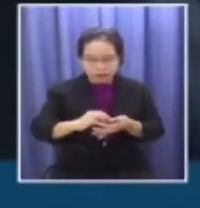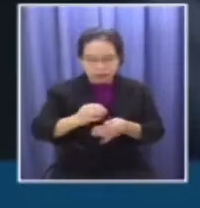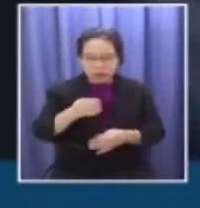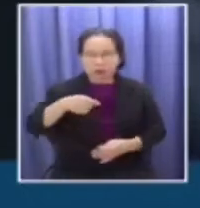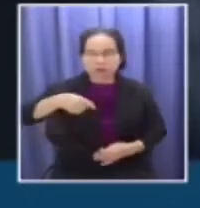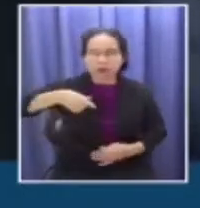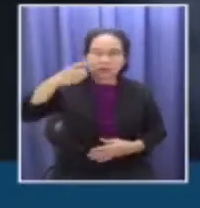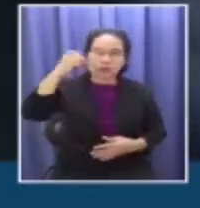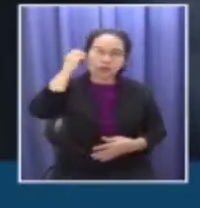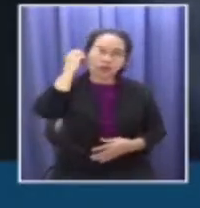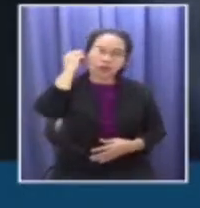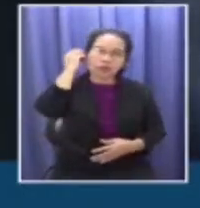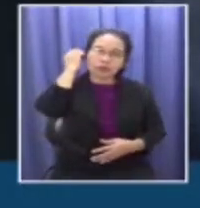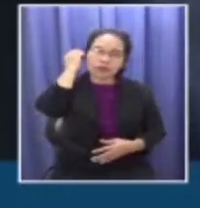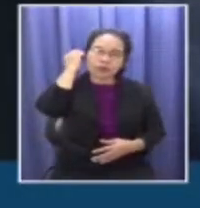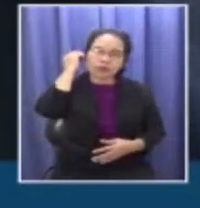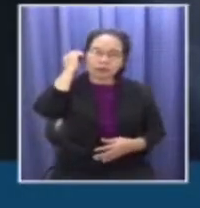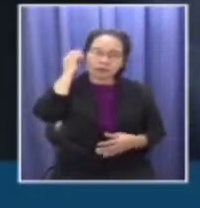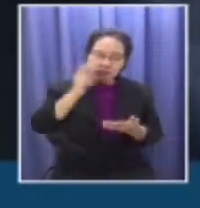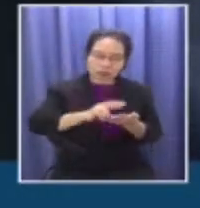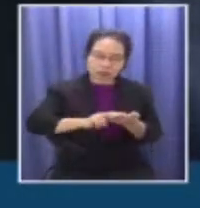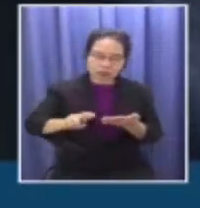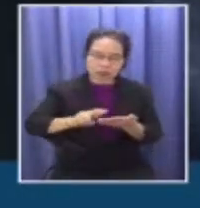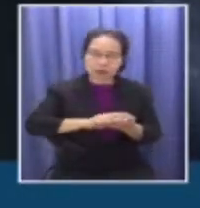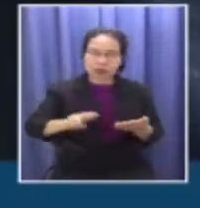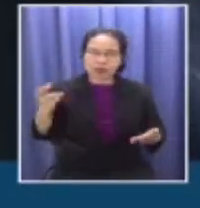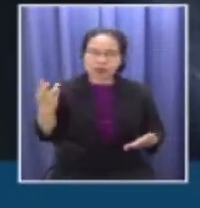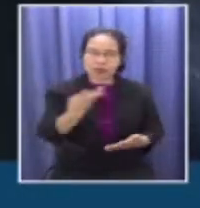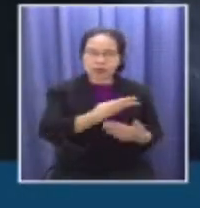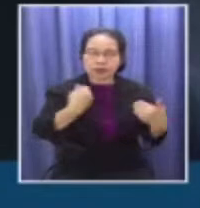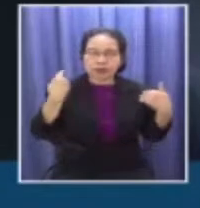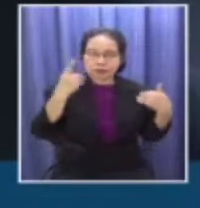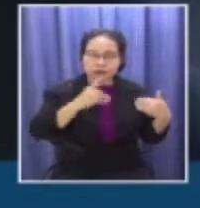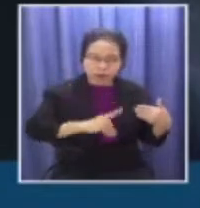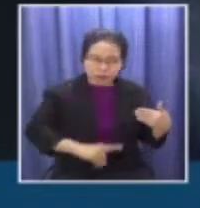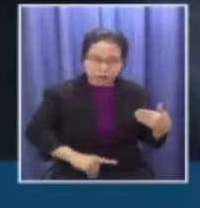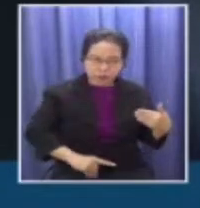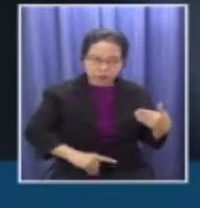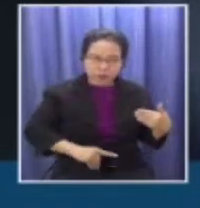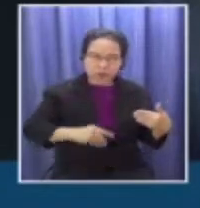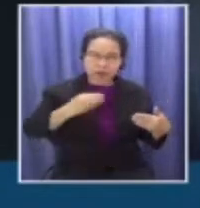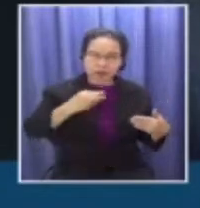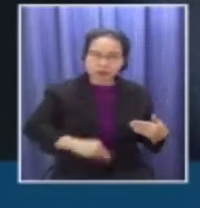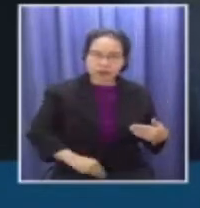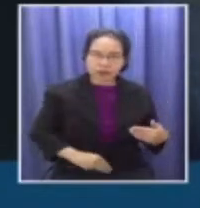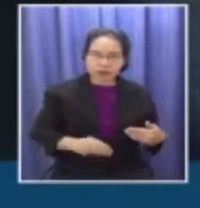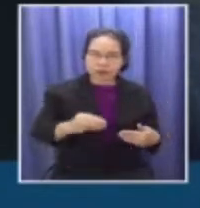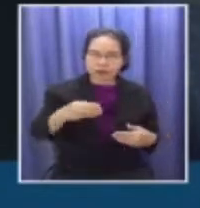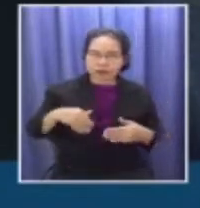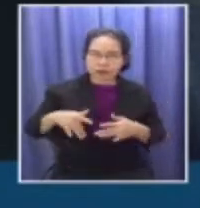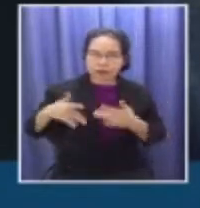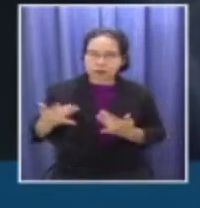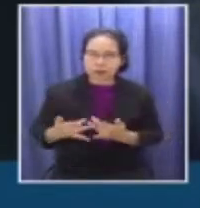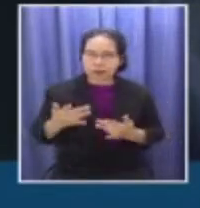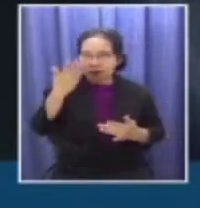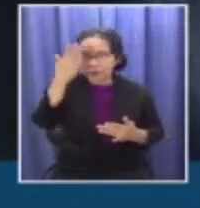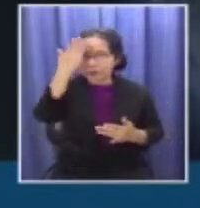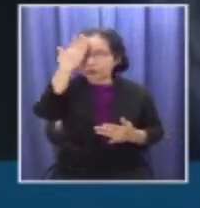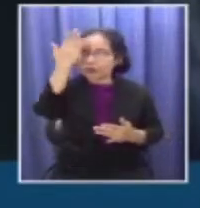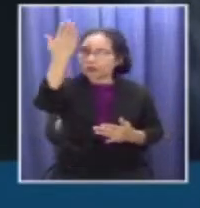w'adom Makilala ka po namin. na w'ahommɔborɔ nti. Ɛsrɛ wo sɛ ma wo nokorɛ na